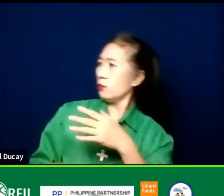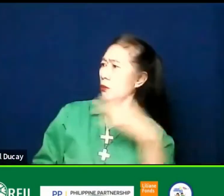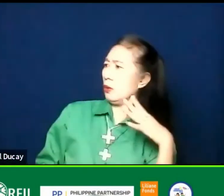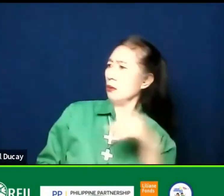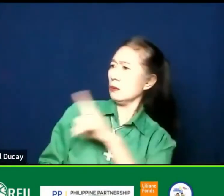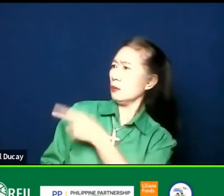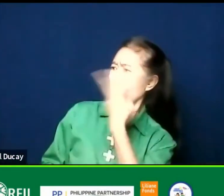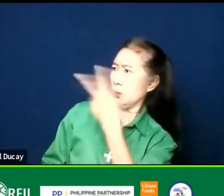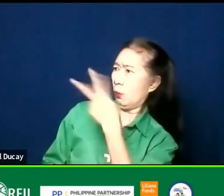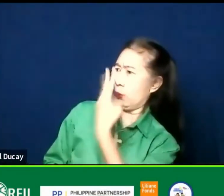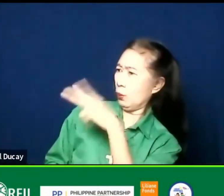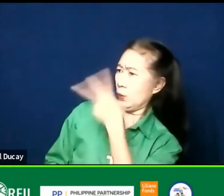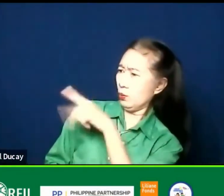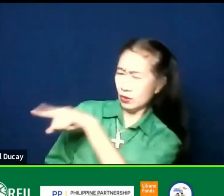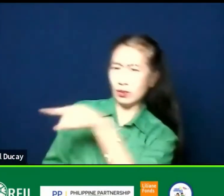yung sila